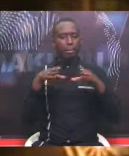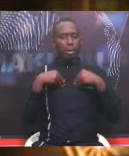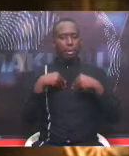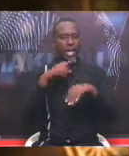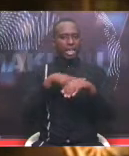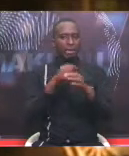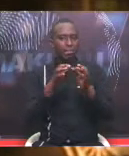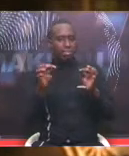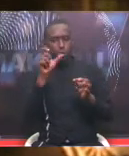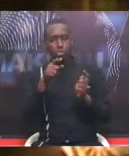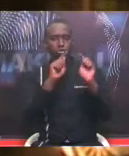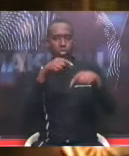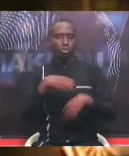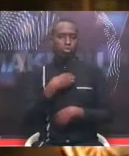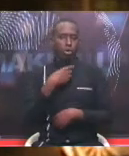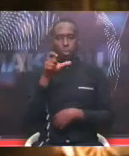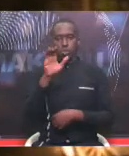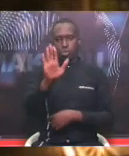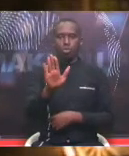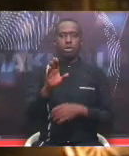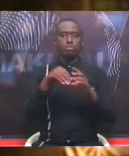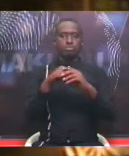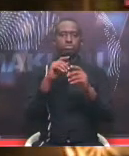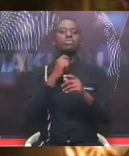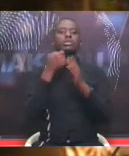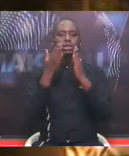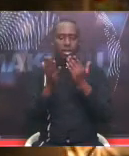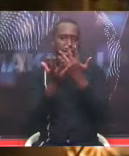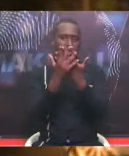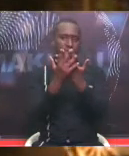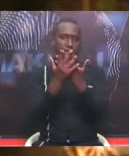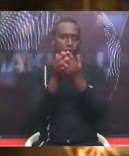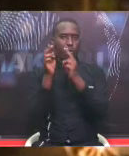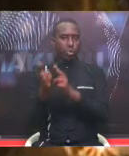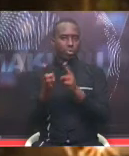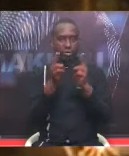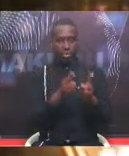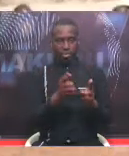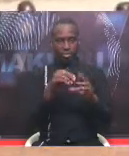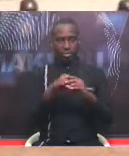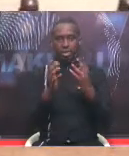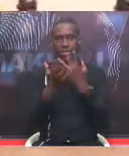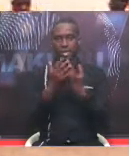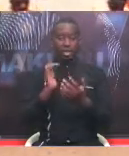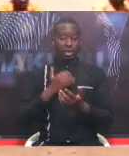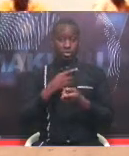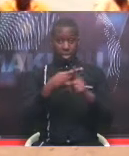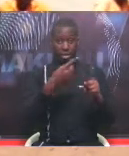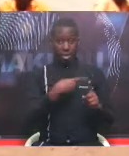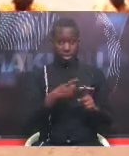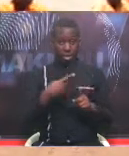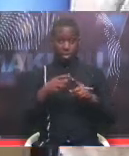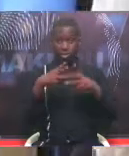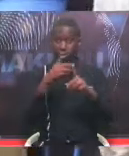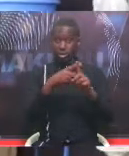igihe kingana iki umuntu usuye uwe kuri gereza murakoze cyane ubundi rero muri gereza zacu ziratandukanye uko zitandukanye ni